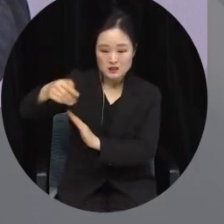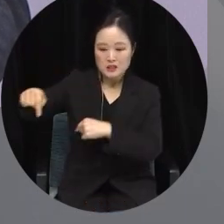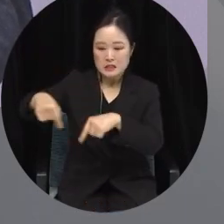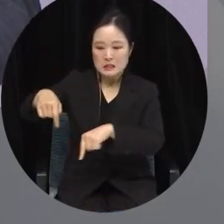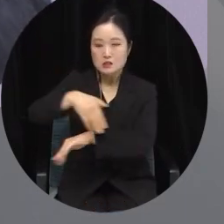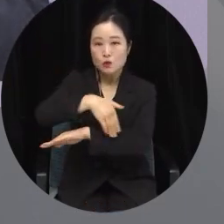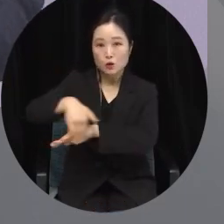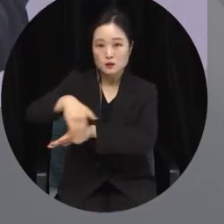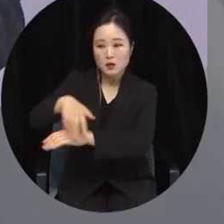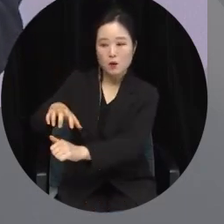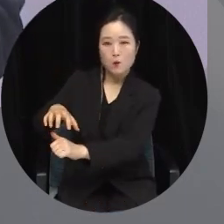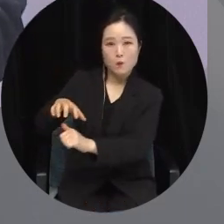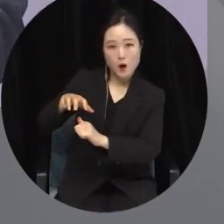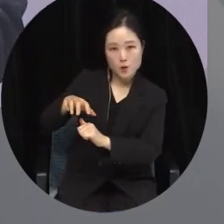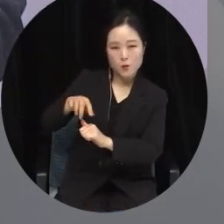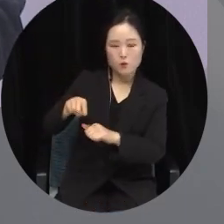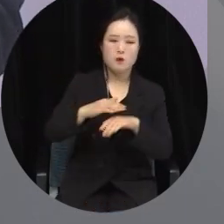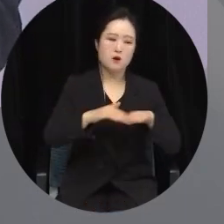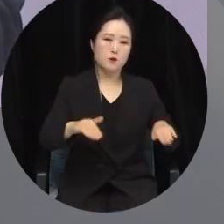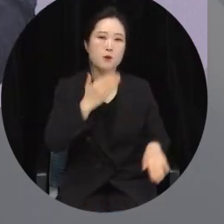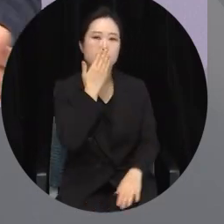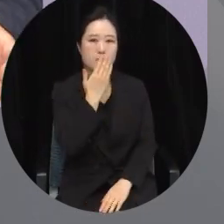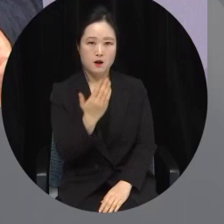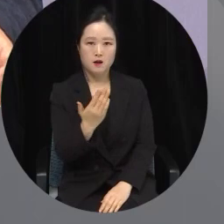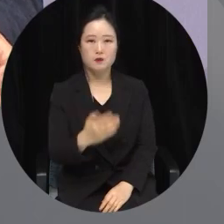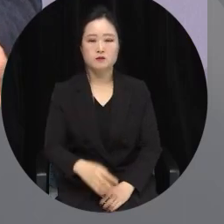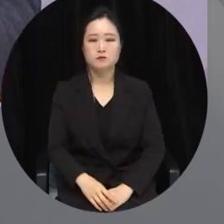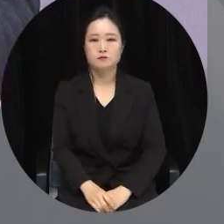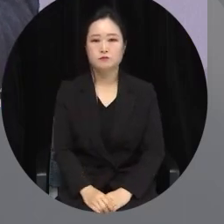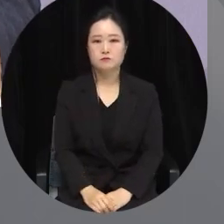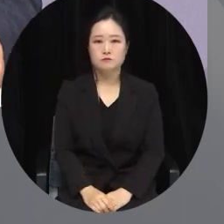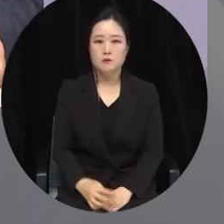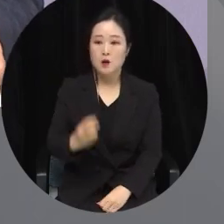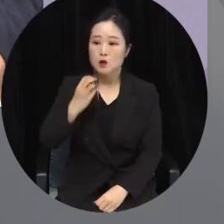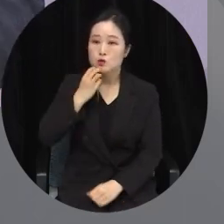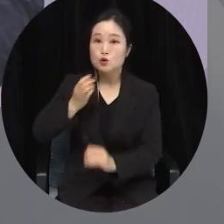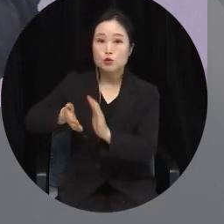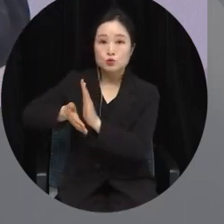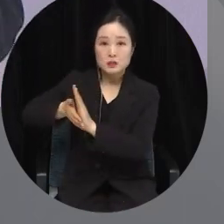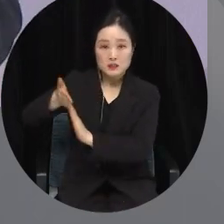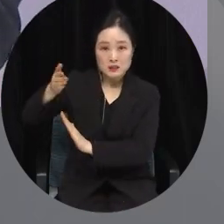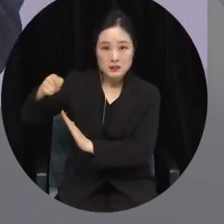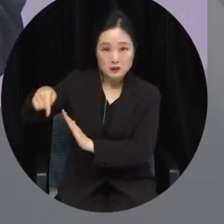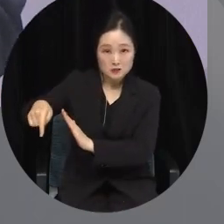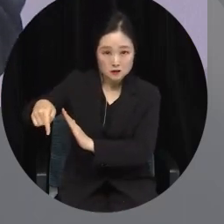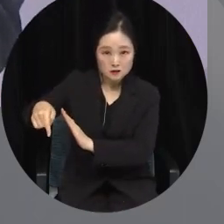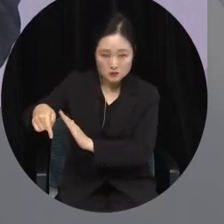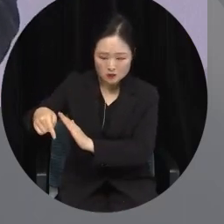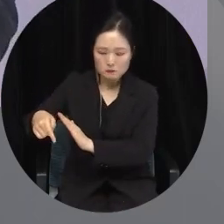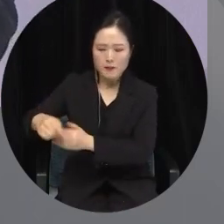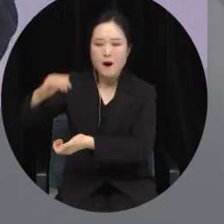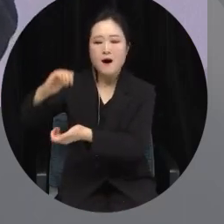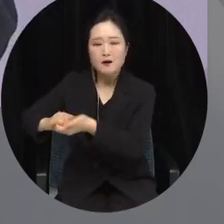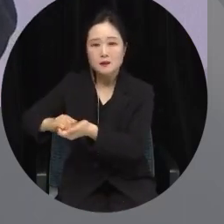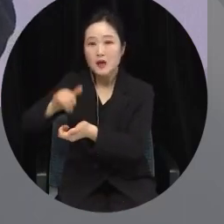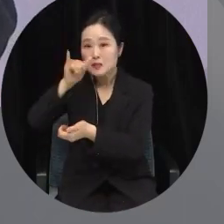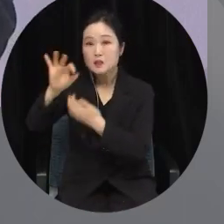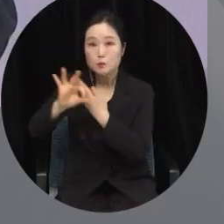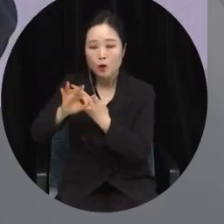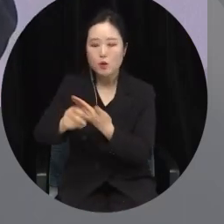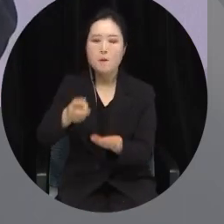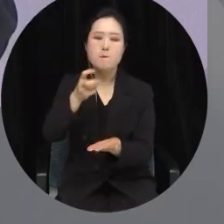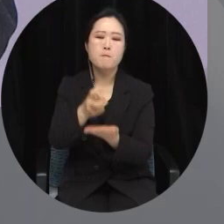그 보완해 나갈 수 있다고 보이지고 이것이 서울시의 지침상 한계가 있을 경우는 법을